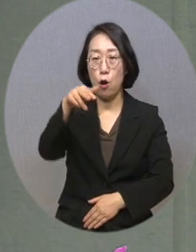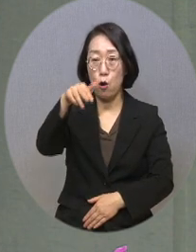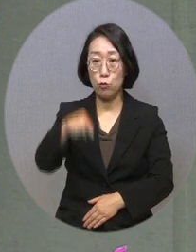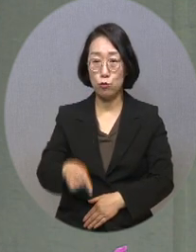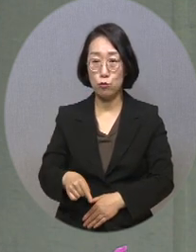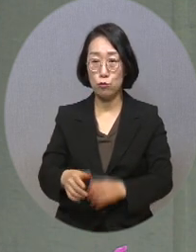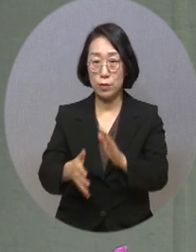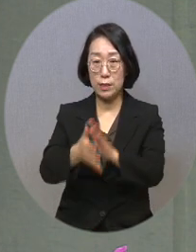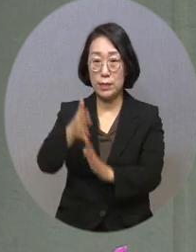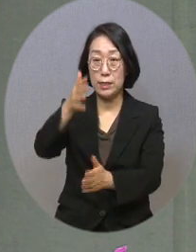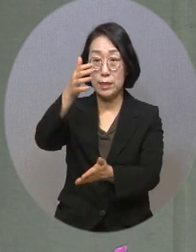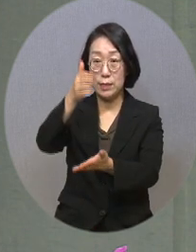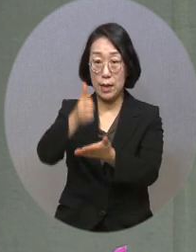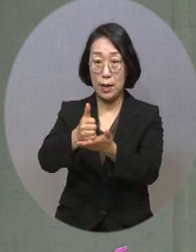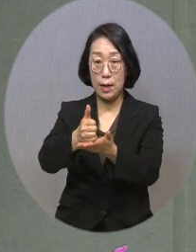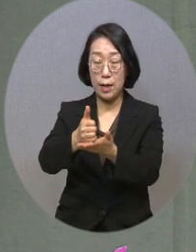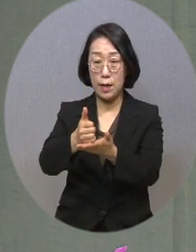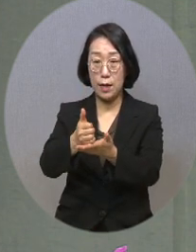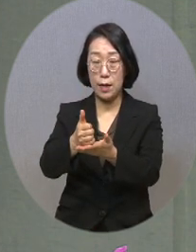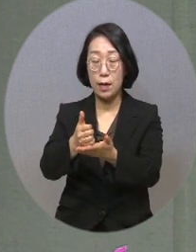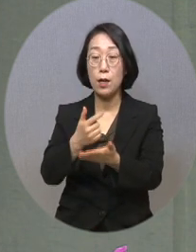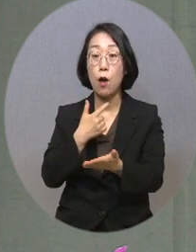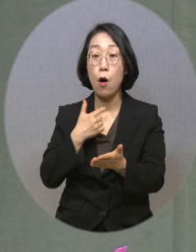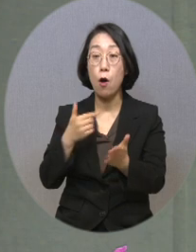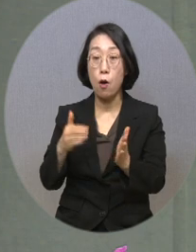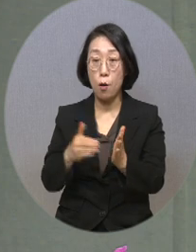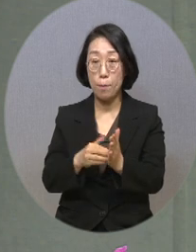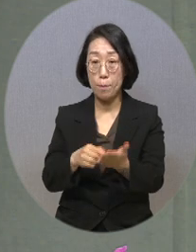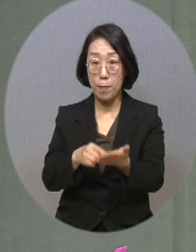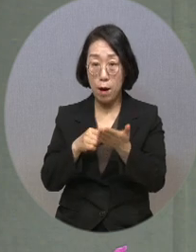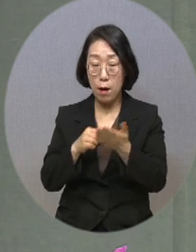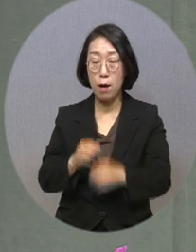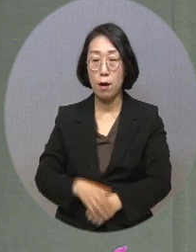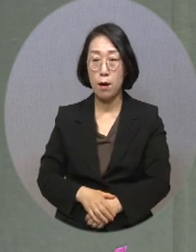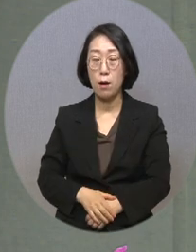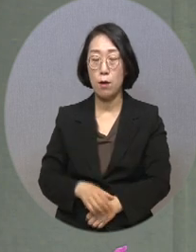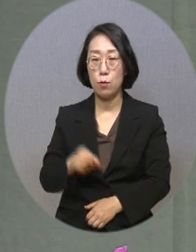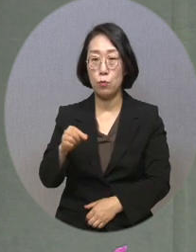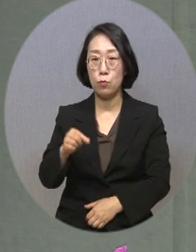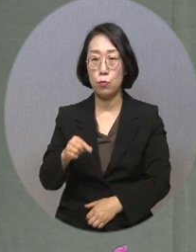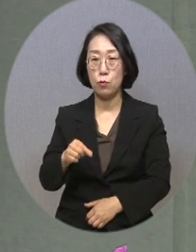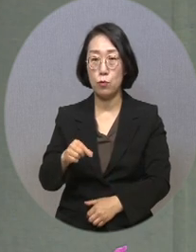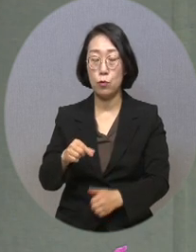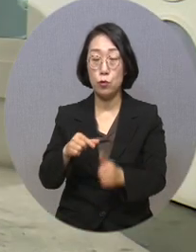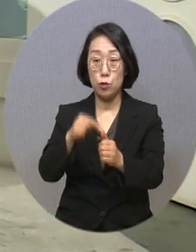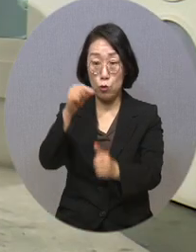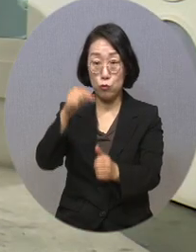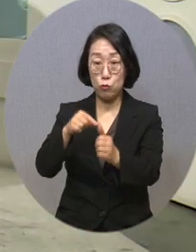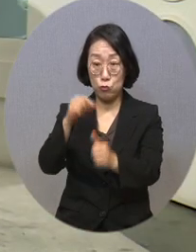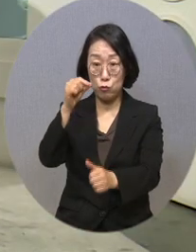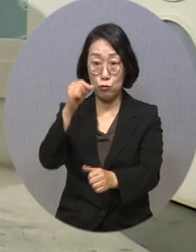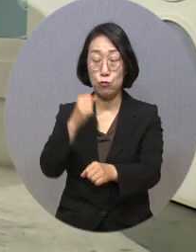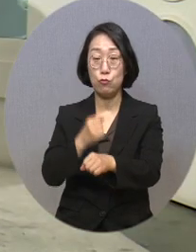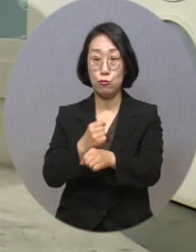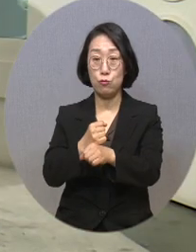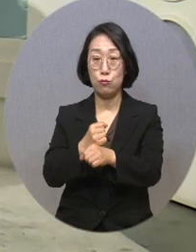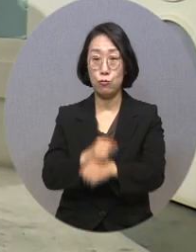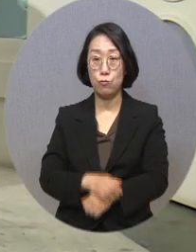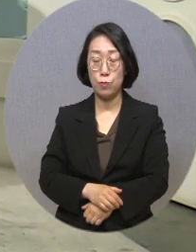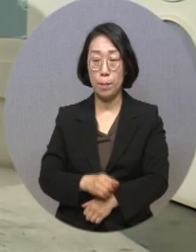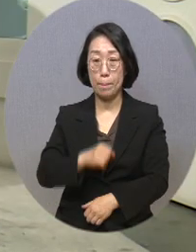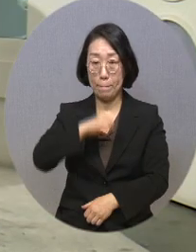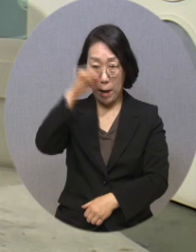여주시장을 역임하셨더라고. 네, 그렇습니다. 물론 그것도 선출제니까 네.